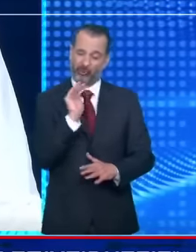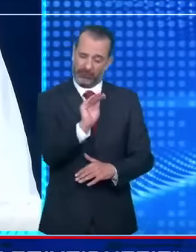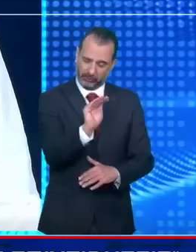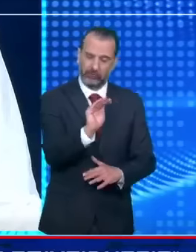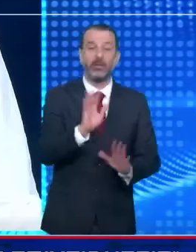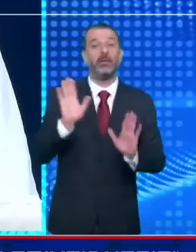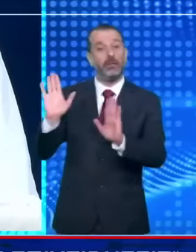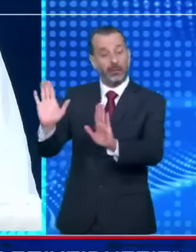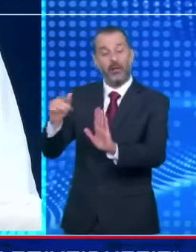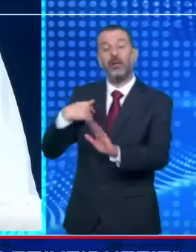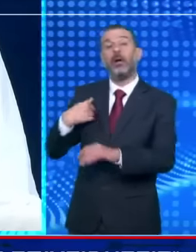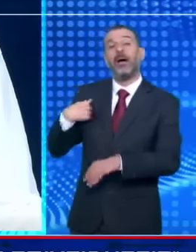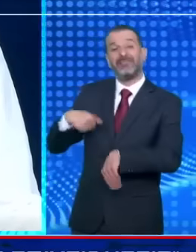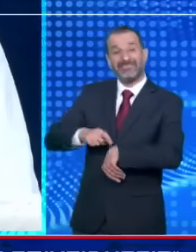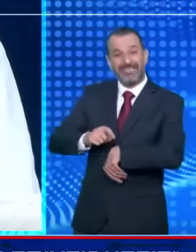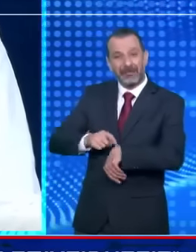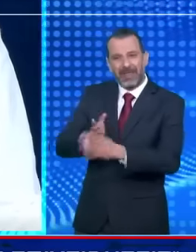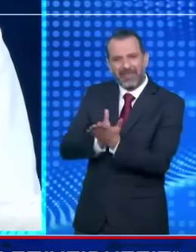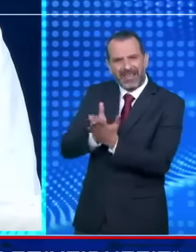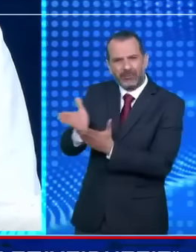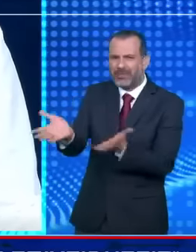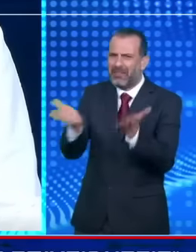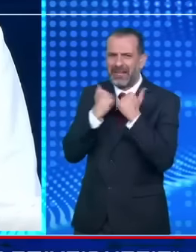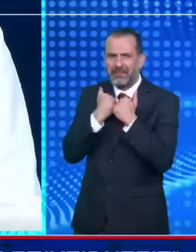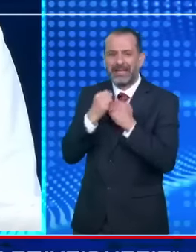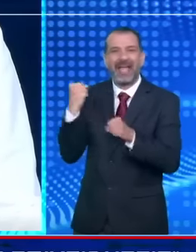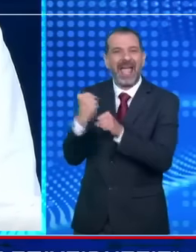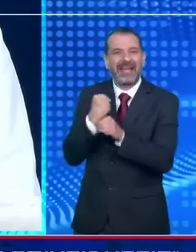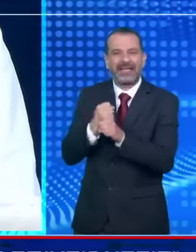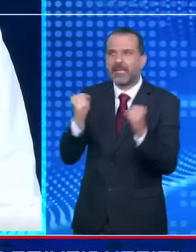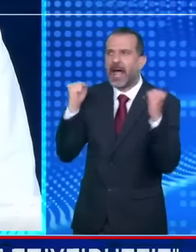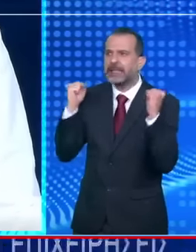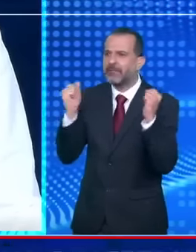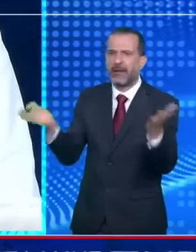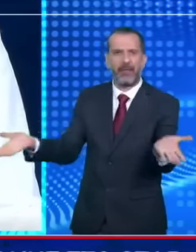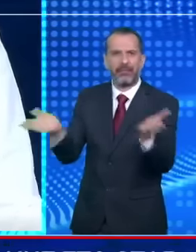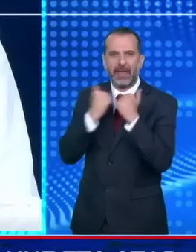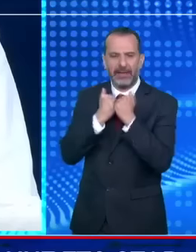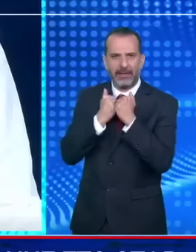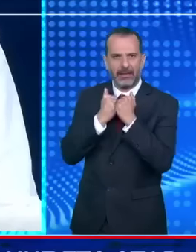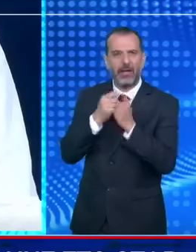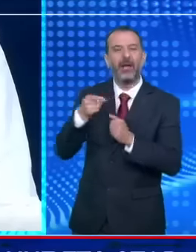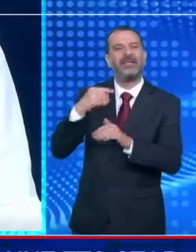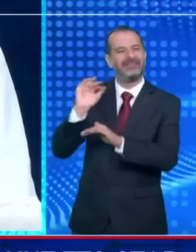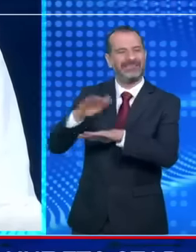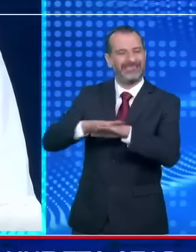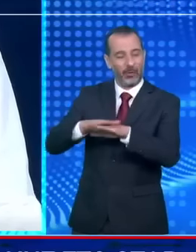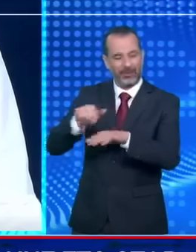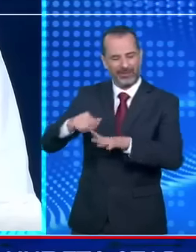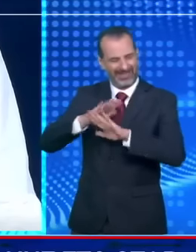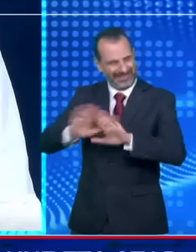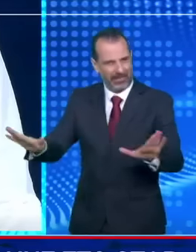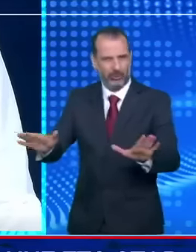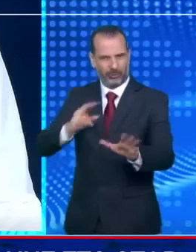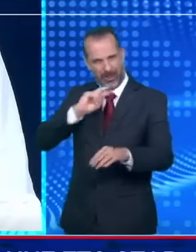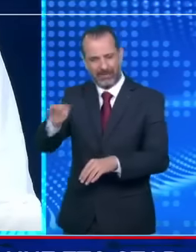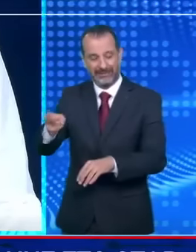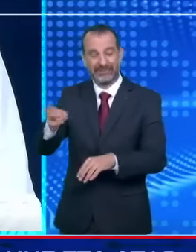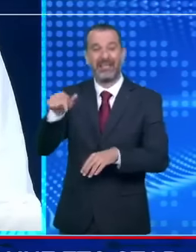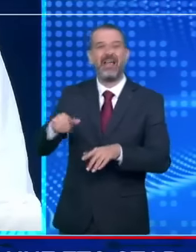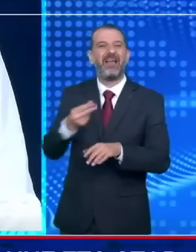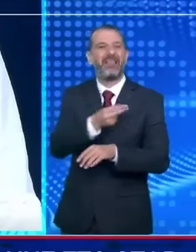φορολογική δικαιοσύνη, αυτό που φέρνει είναι εργασιακή επισφάλεια. Κοιτάξτε, εσείς στις φορολογικές σας προτάσεις... Τα μέτρα αυτά για τις